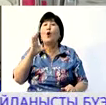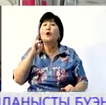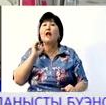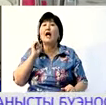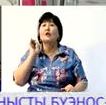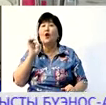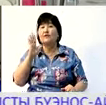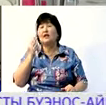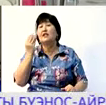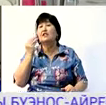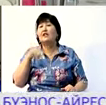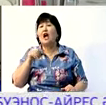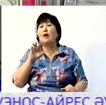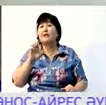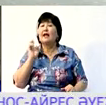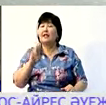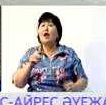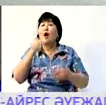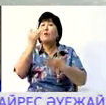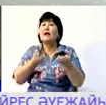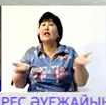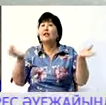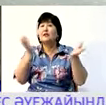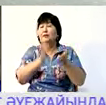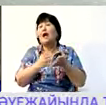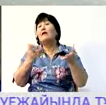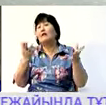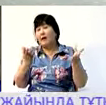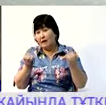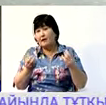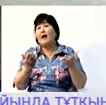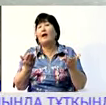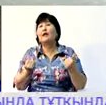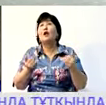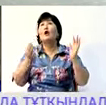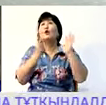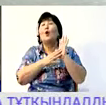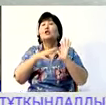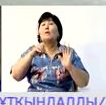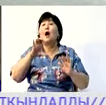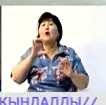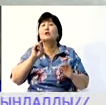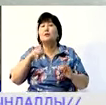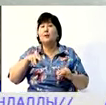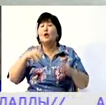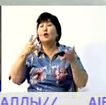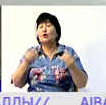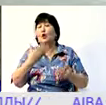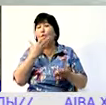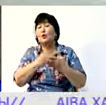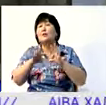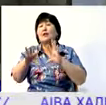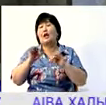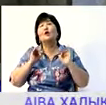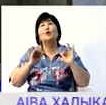келіп, бағдарламасымен танысып, енді әрине 9-шы маусым күні өзімнің